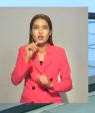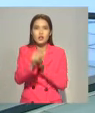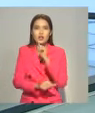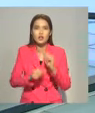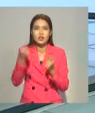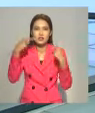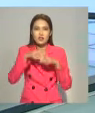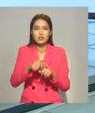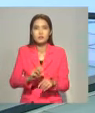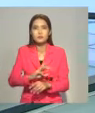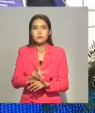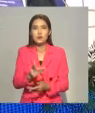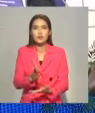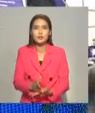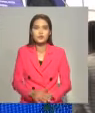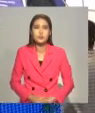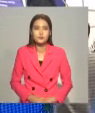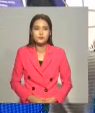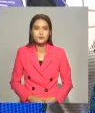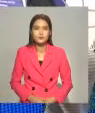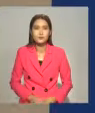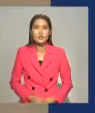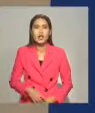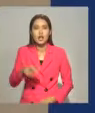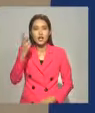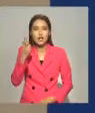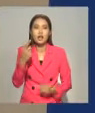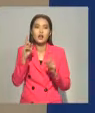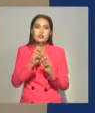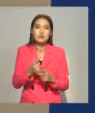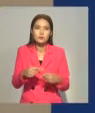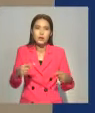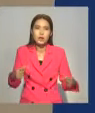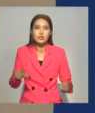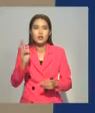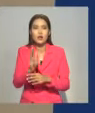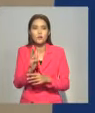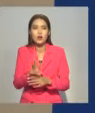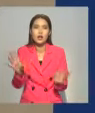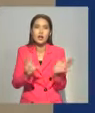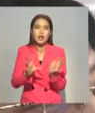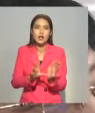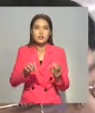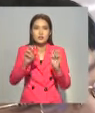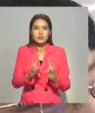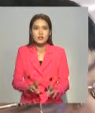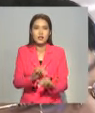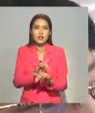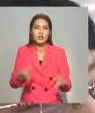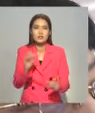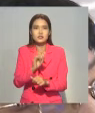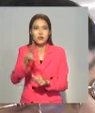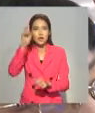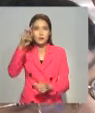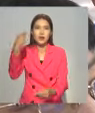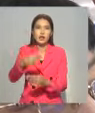базамен жабдықталады. Биылдан бастап мұғалімдердің жұмысқа орналасуы электрондық жүйе арқылы жүзеге асады. Сондай-ақ мемлекеттік сатып